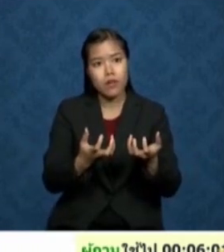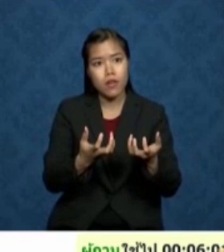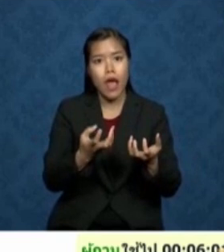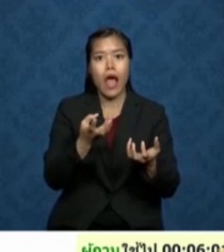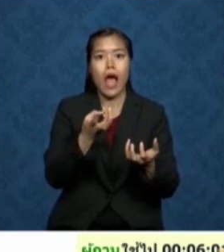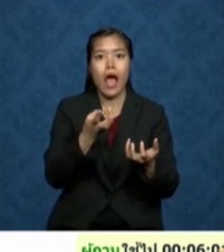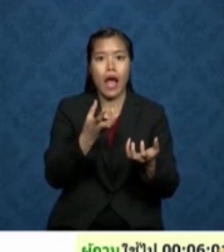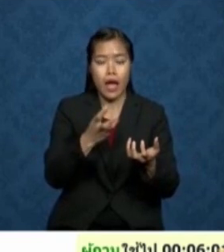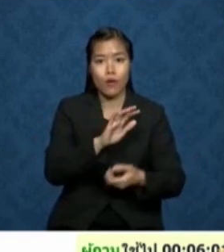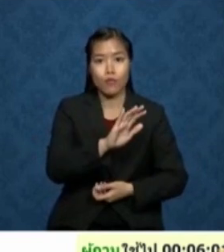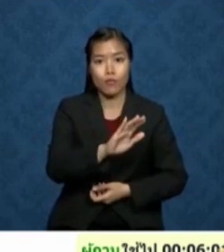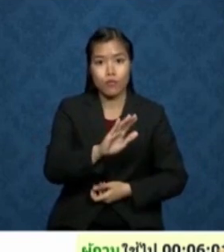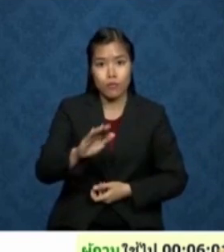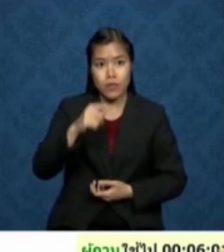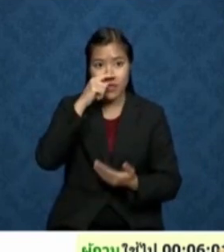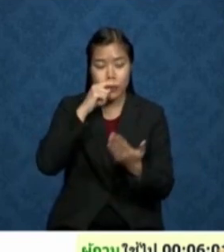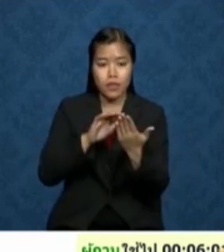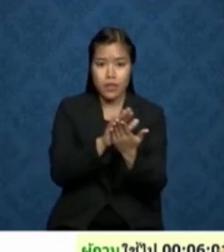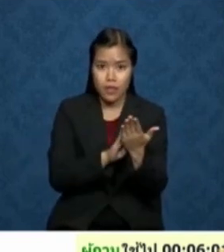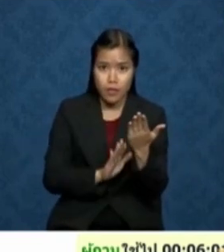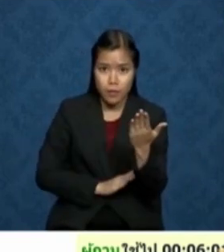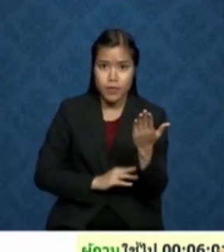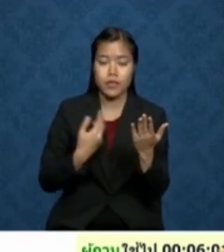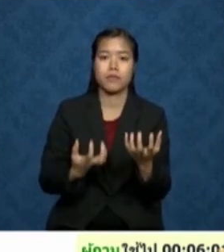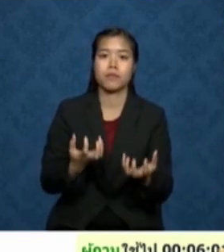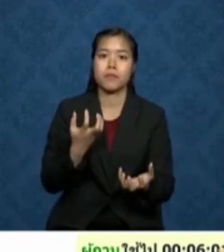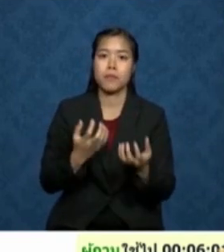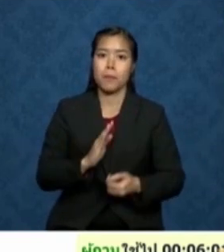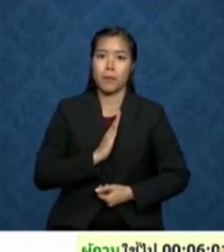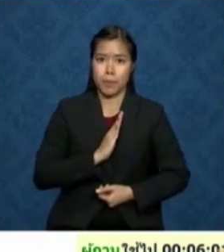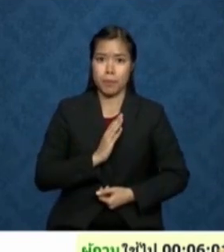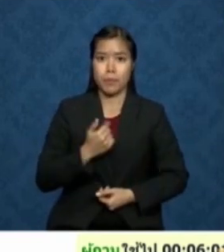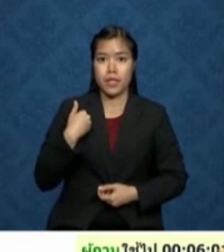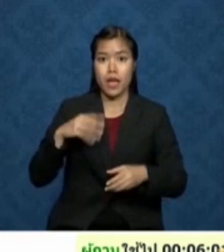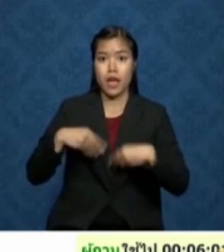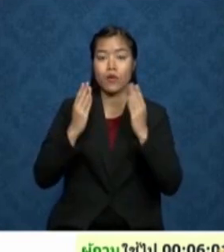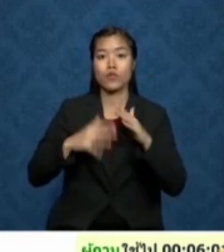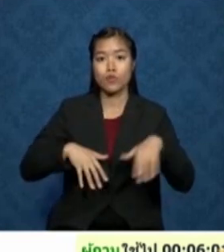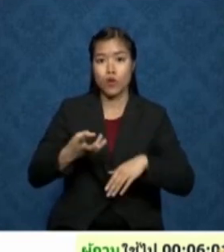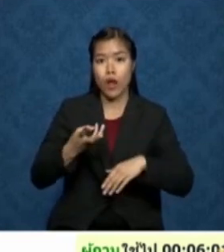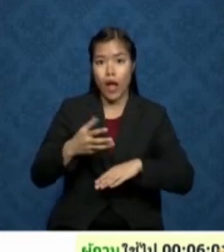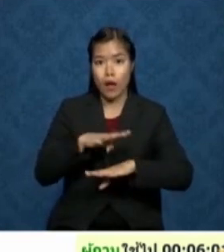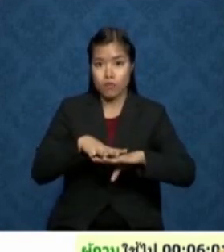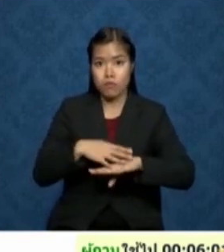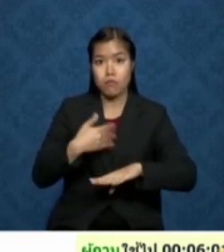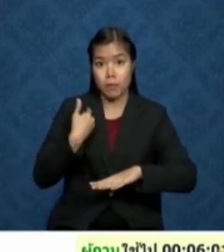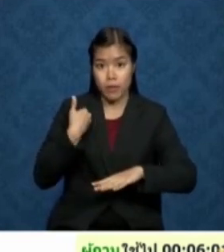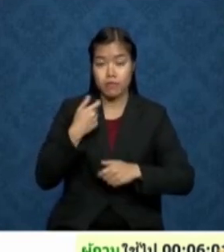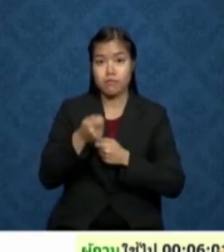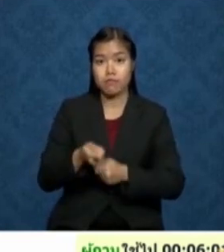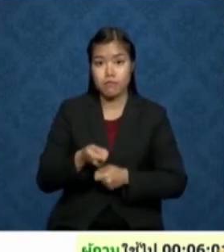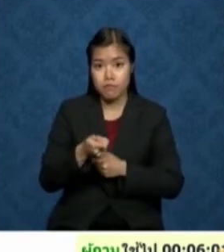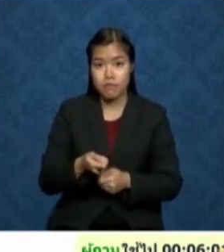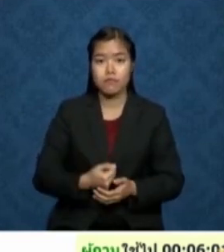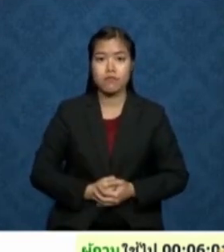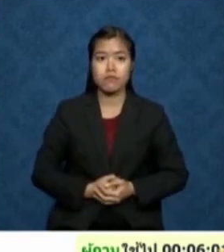ข้าวทั่วประเทศในการให้ความยุธิทำกับชานะครับเราก็ตรวดลงก็ยังพบนะครับ พบว